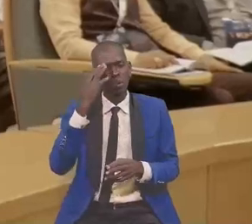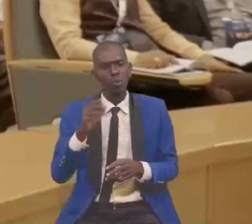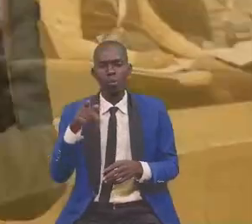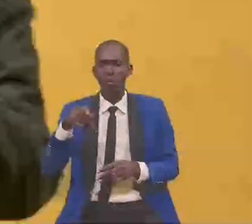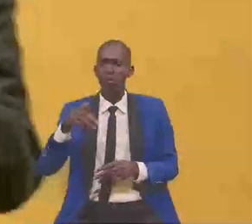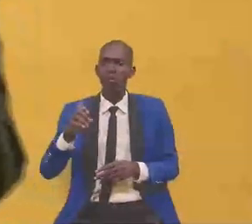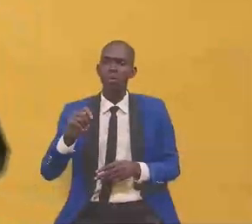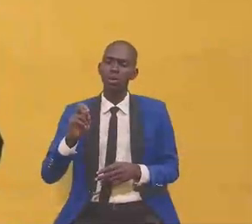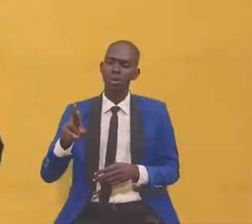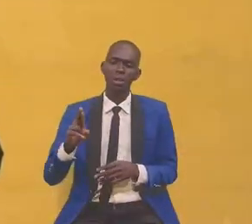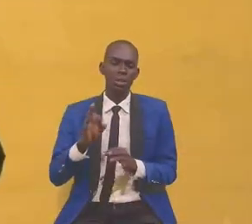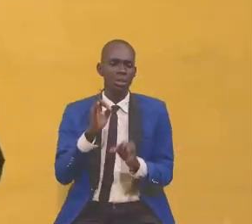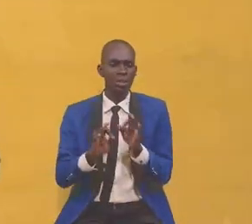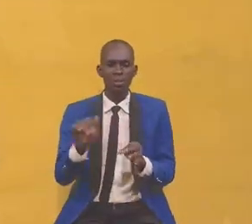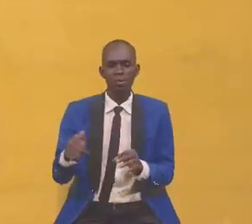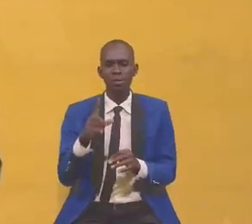dit